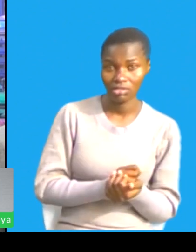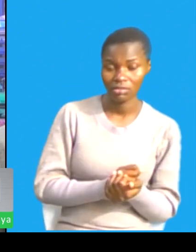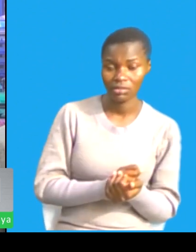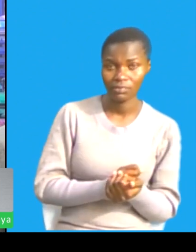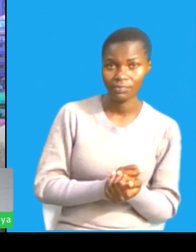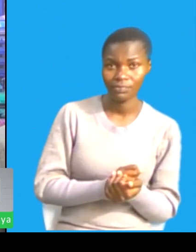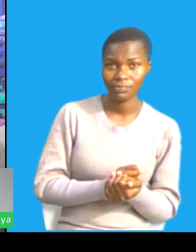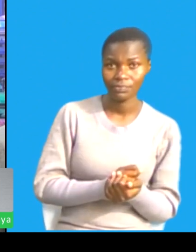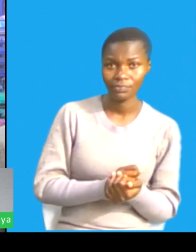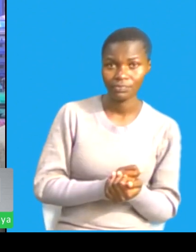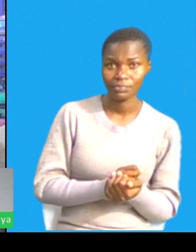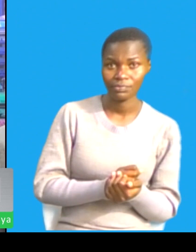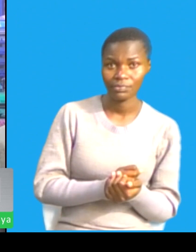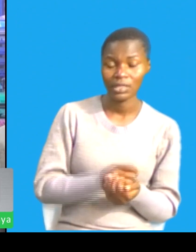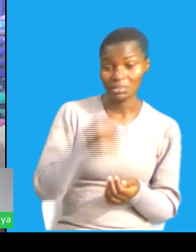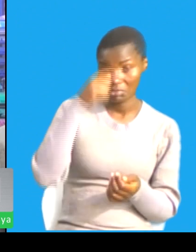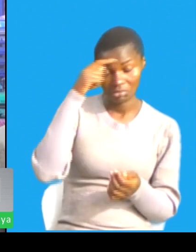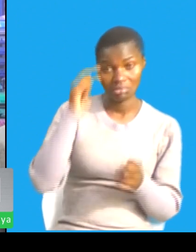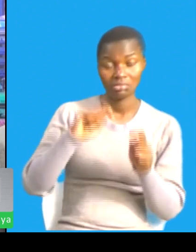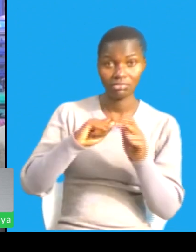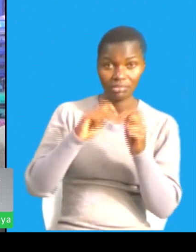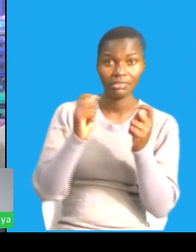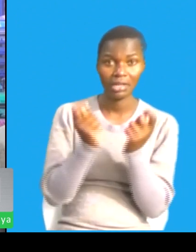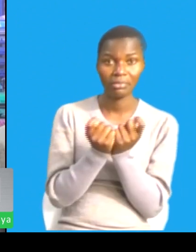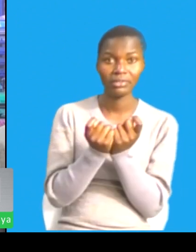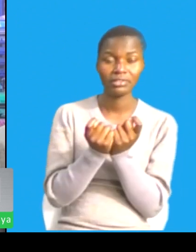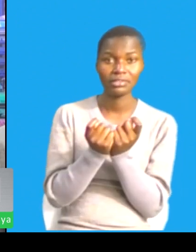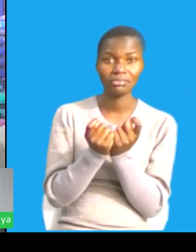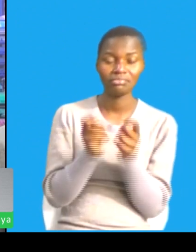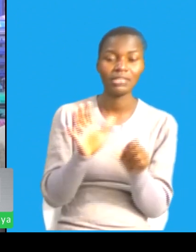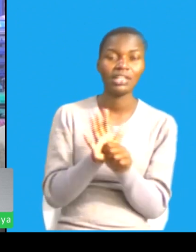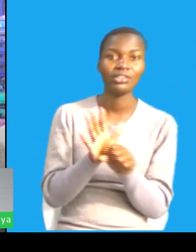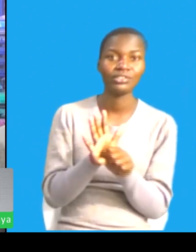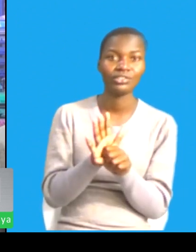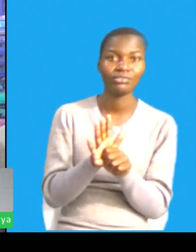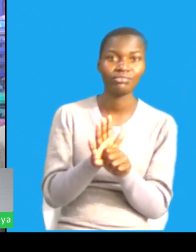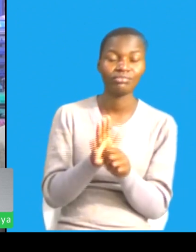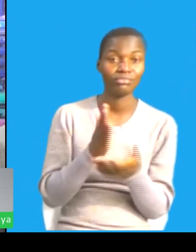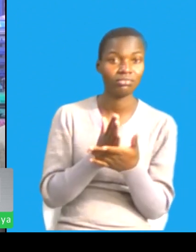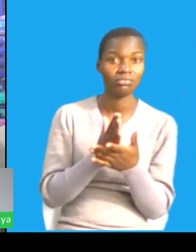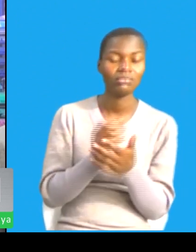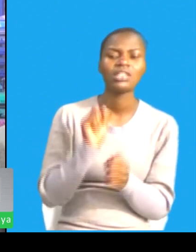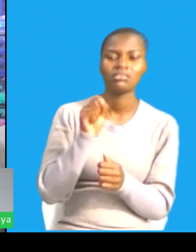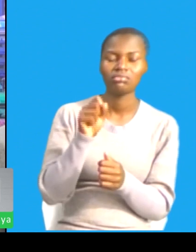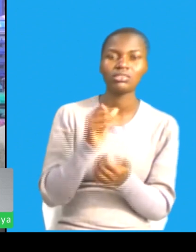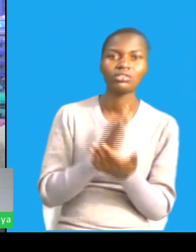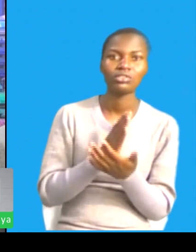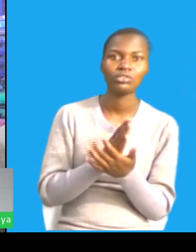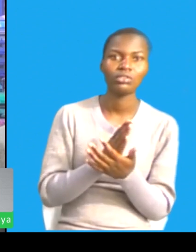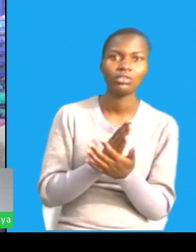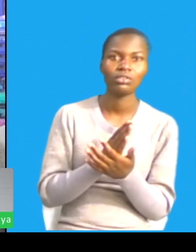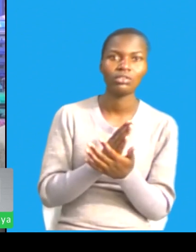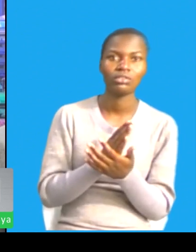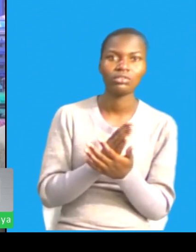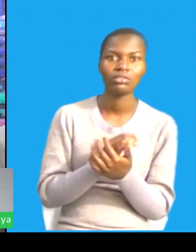one of the reasons is kuna tribalism. Umesikia kitu kama hiyo? Ukweli wa mambo Jonah, appointments